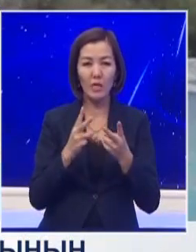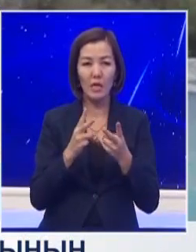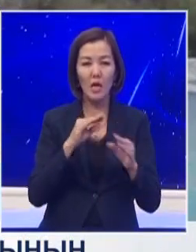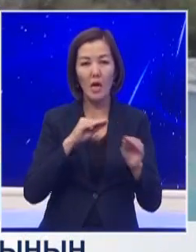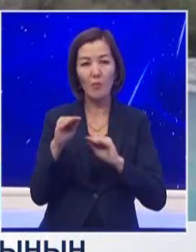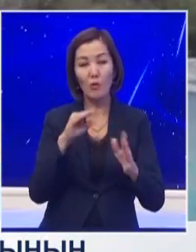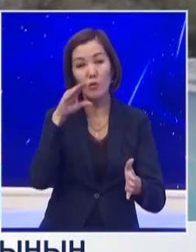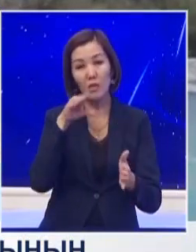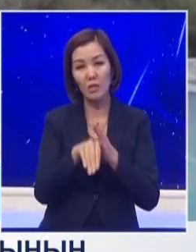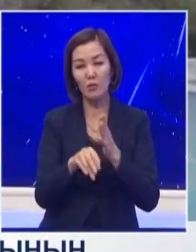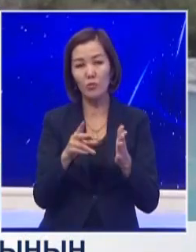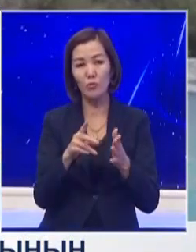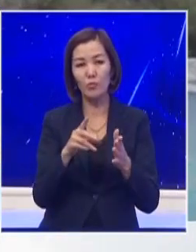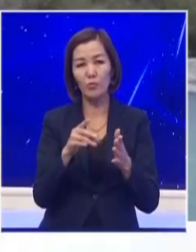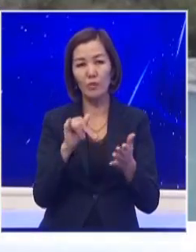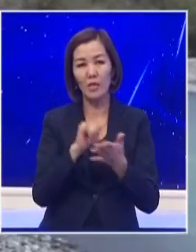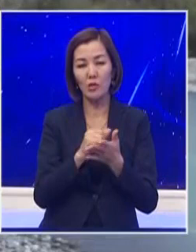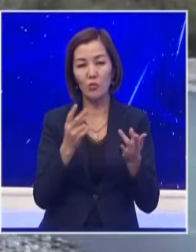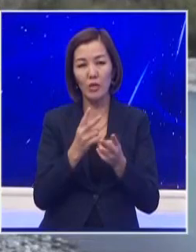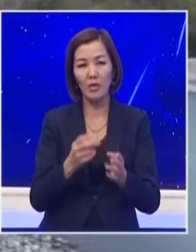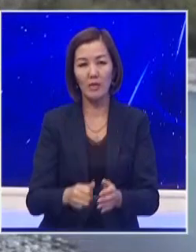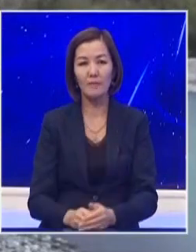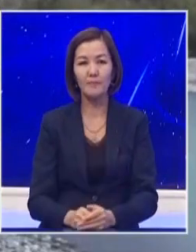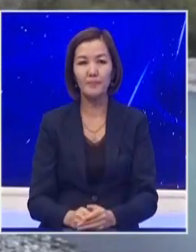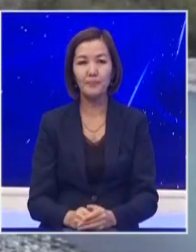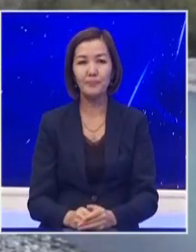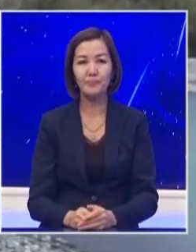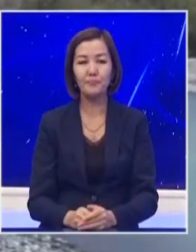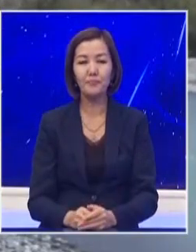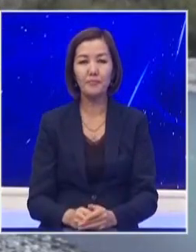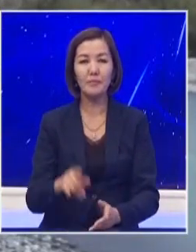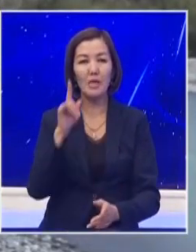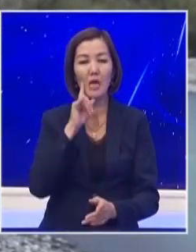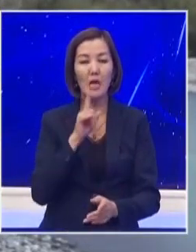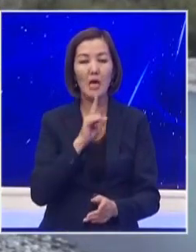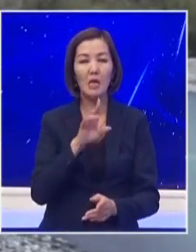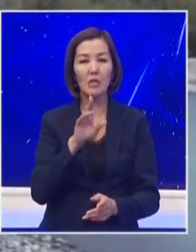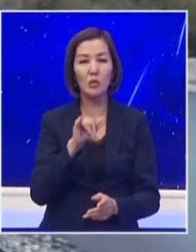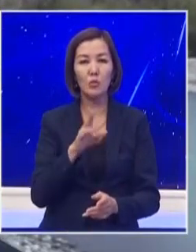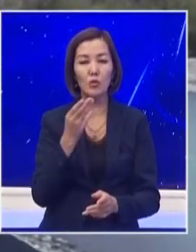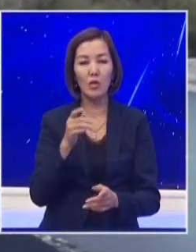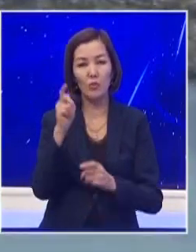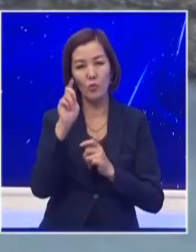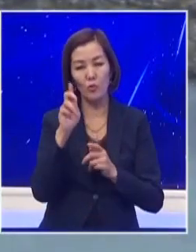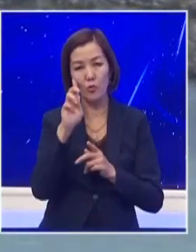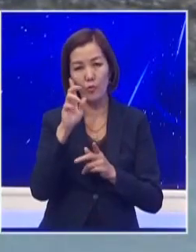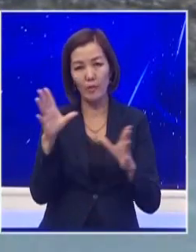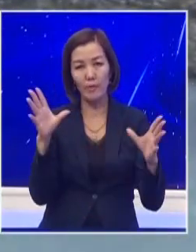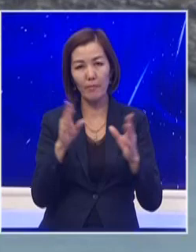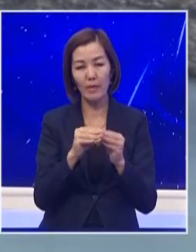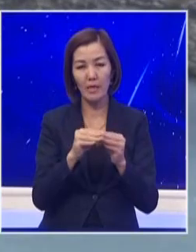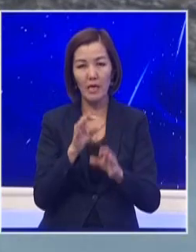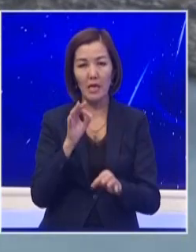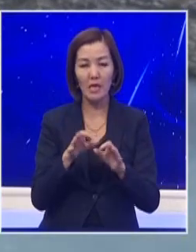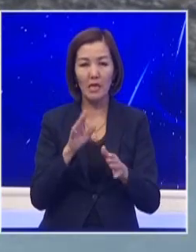енгізу. Ол да ол мәселе мынау РМКК Сушармен бірлесіп мынау үкіметте қарастырылуда. Алдын ала бір